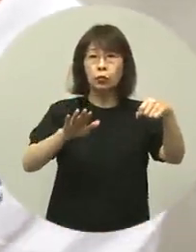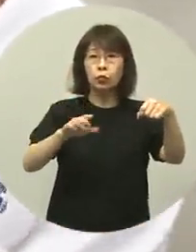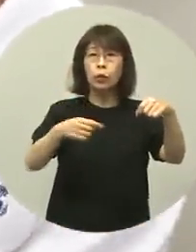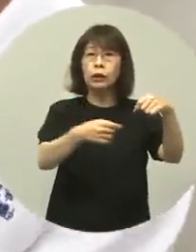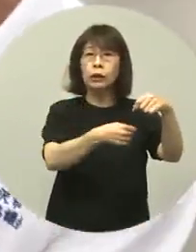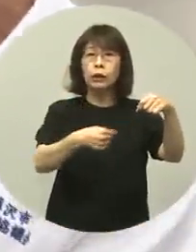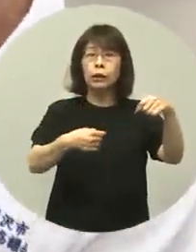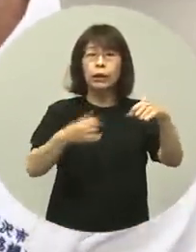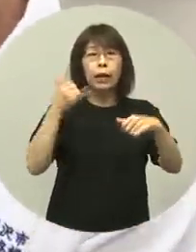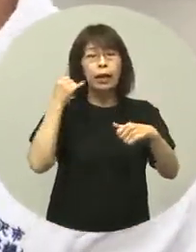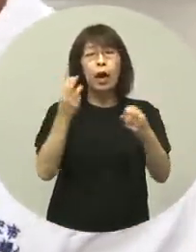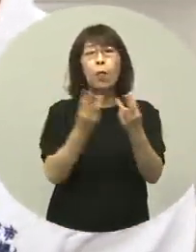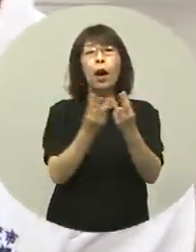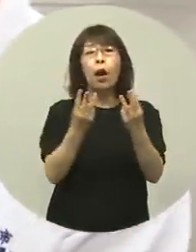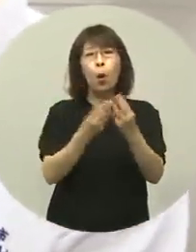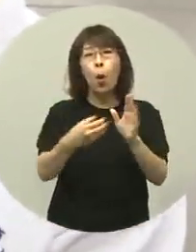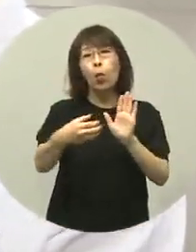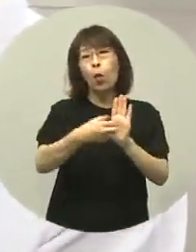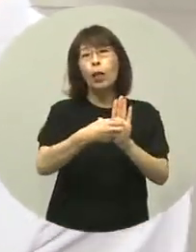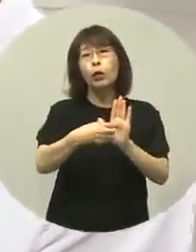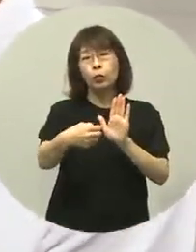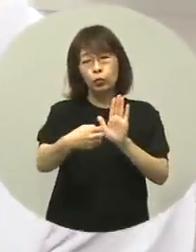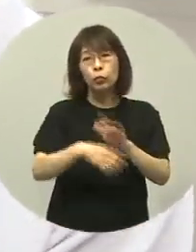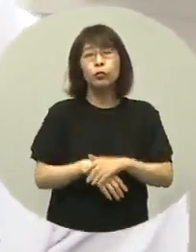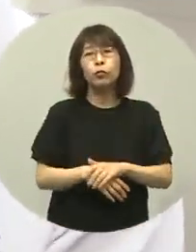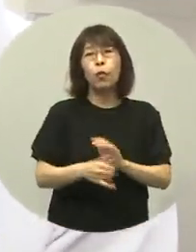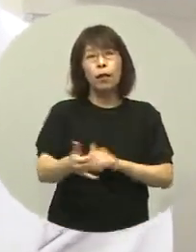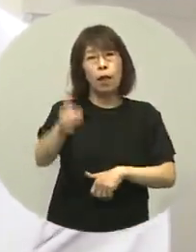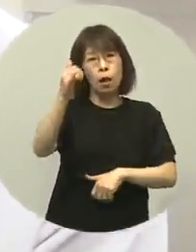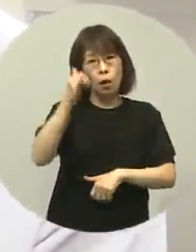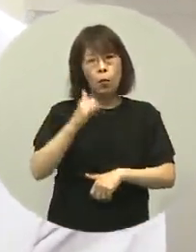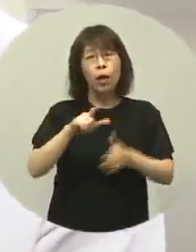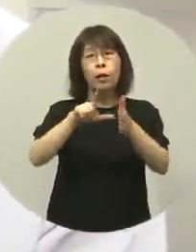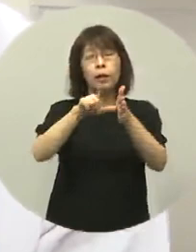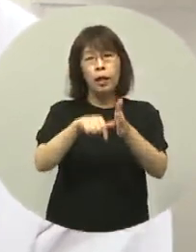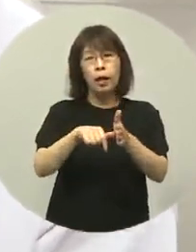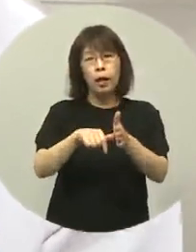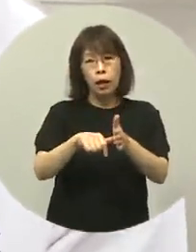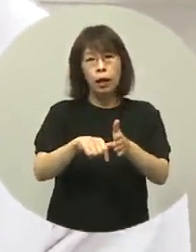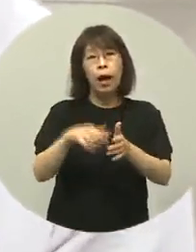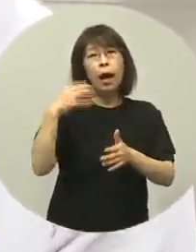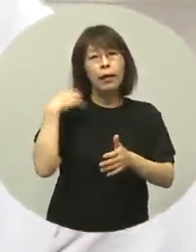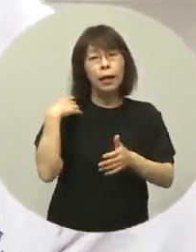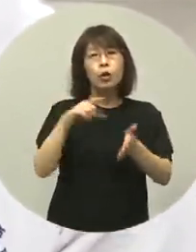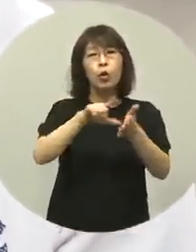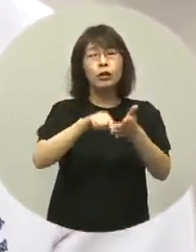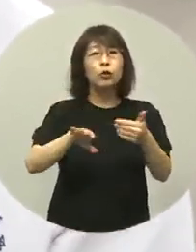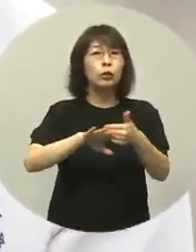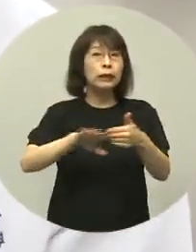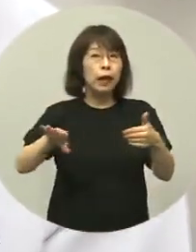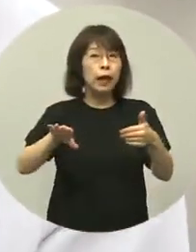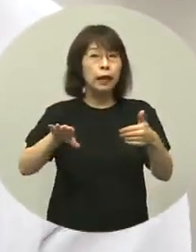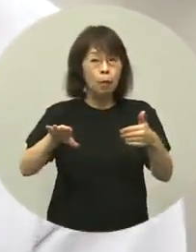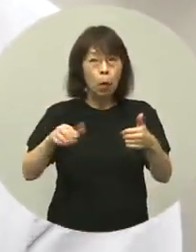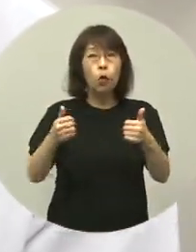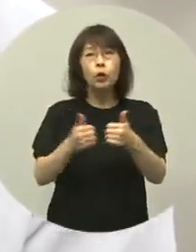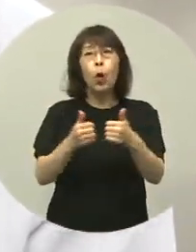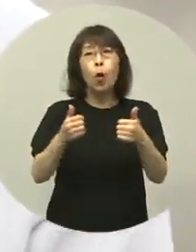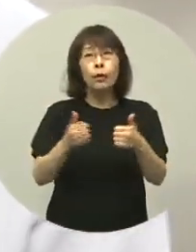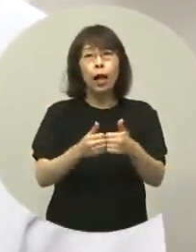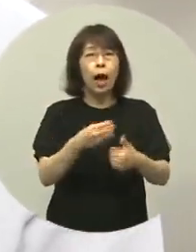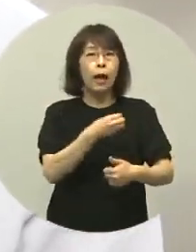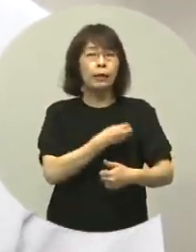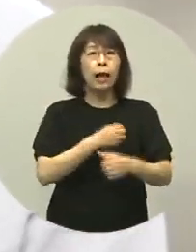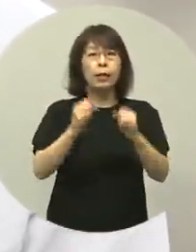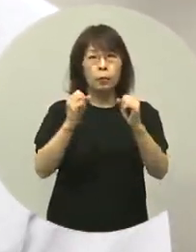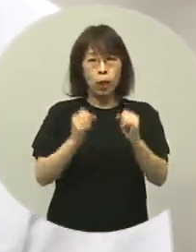電話番号 26-9863、 こちらお電話いただければですね、まあ、担当地区以外でもですね、担当の相談員がですね、その